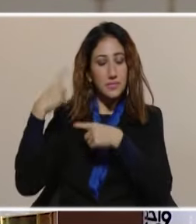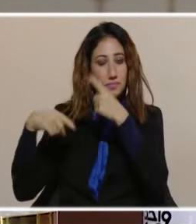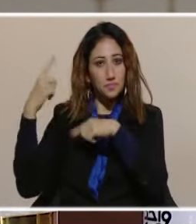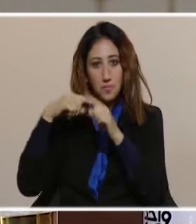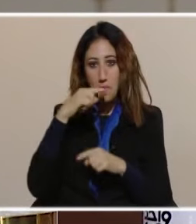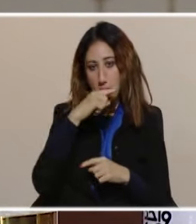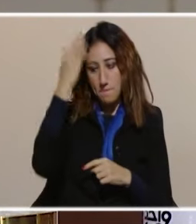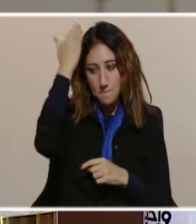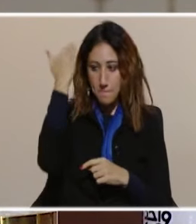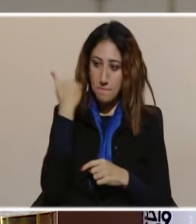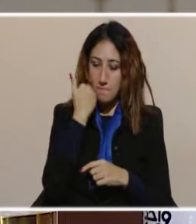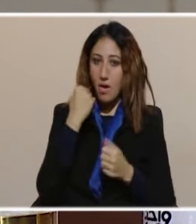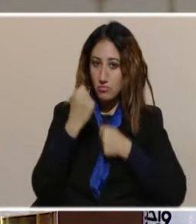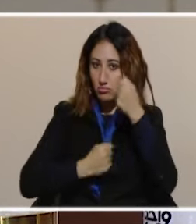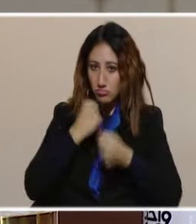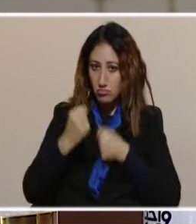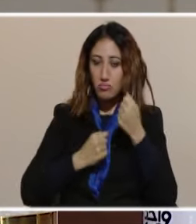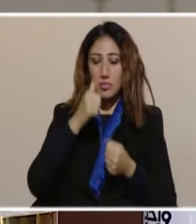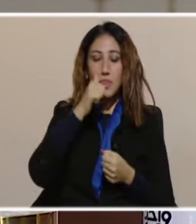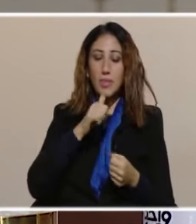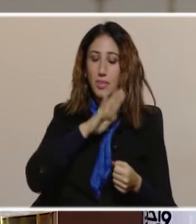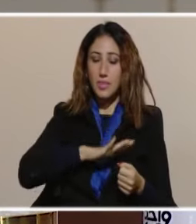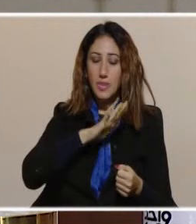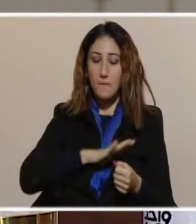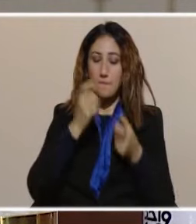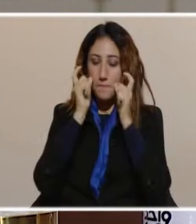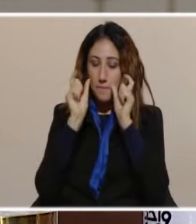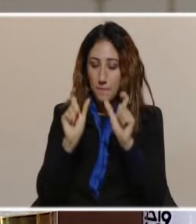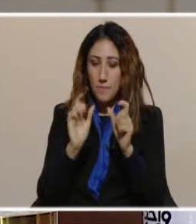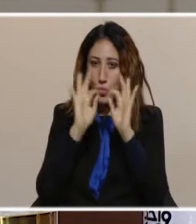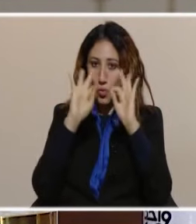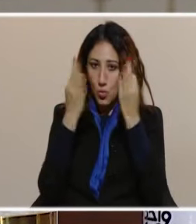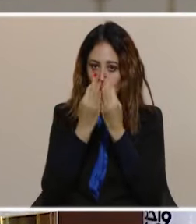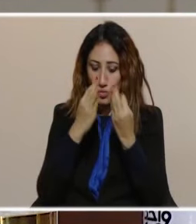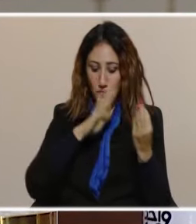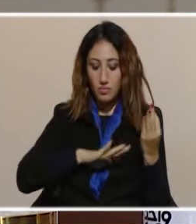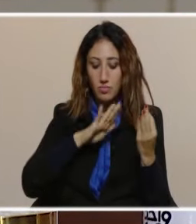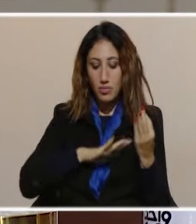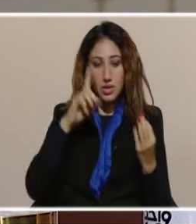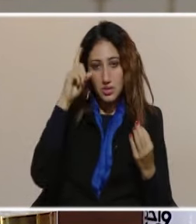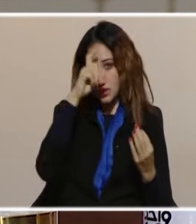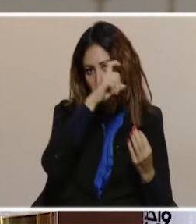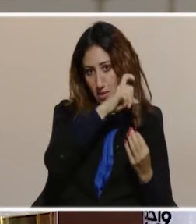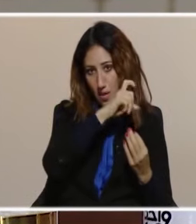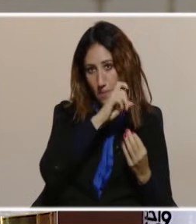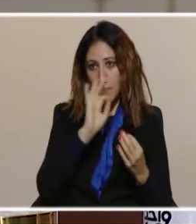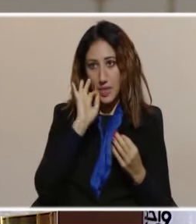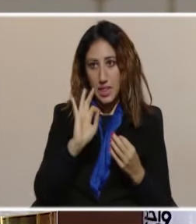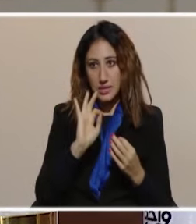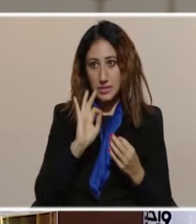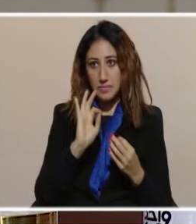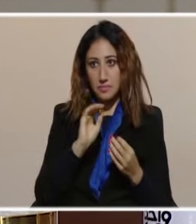المرأة المصرية بكفاحها وصبرها ورعايتها لأسرتها وقدرتها على تحمل الصعب عشان تستمر رحلة